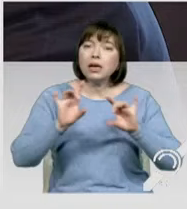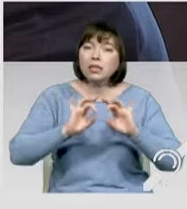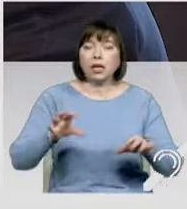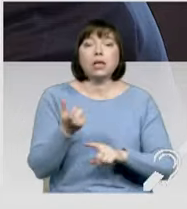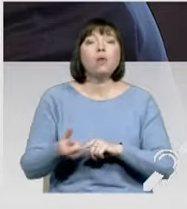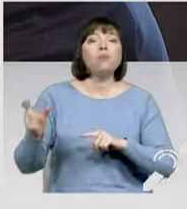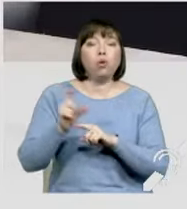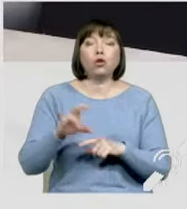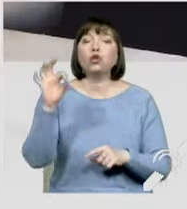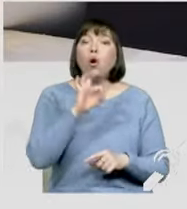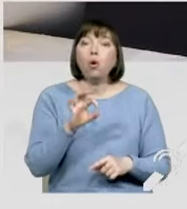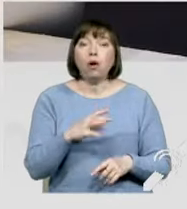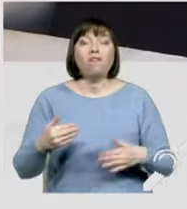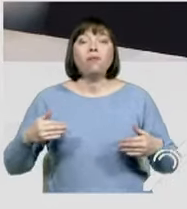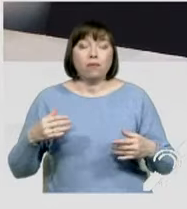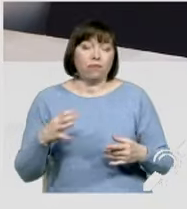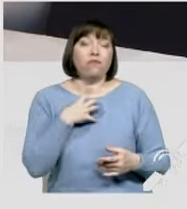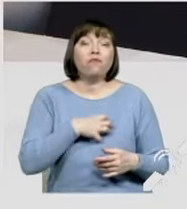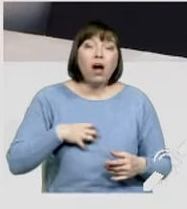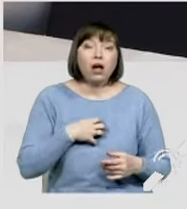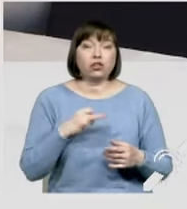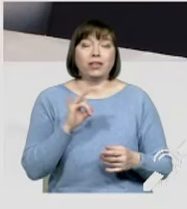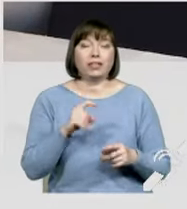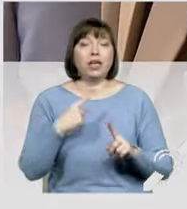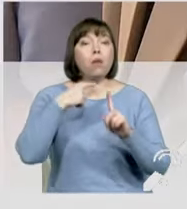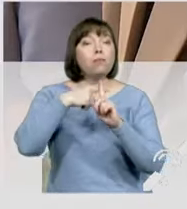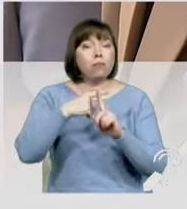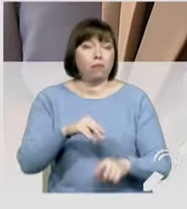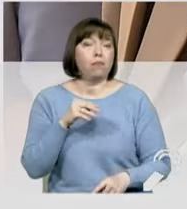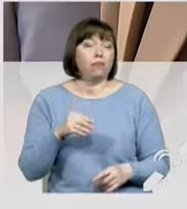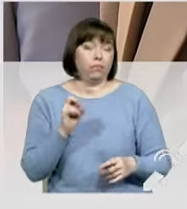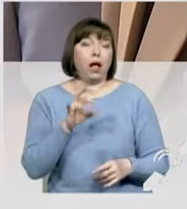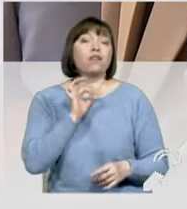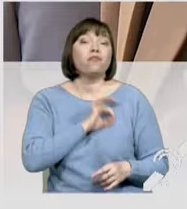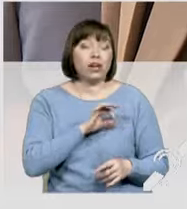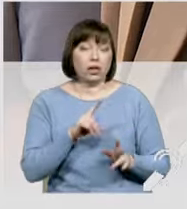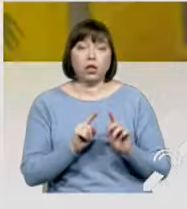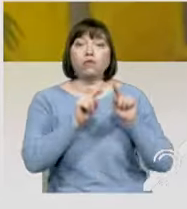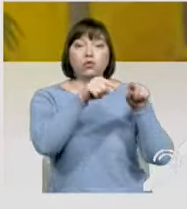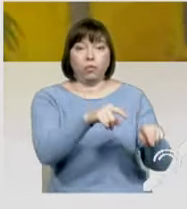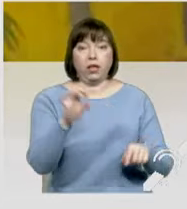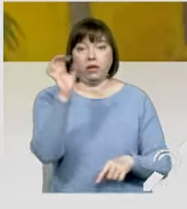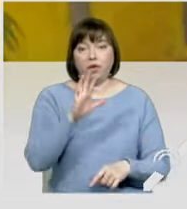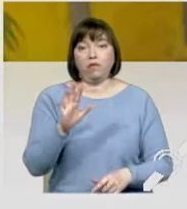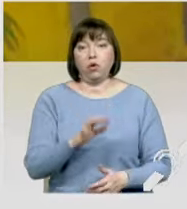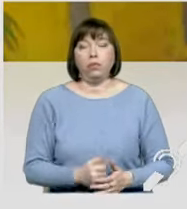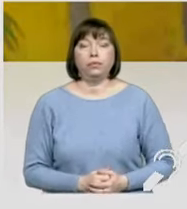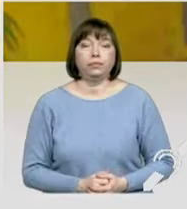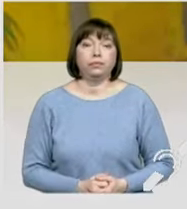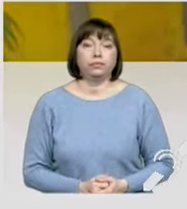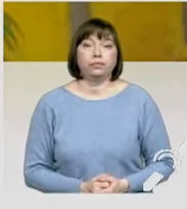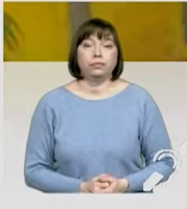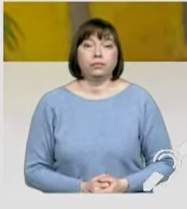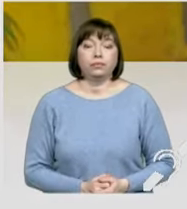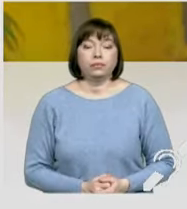mult cetățenilor despre importanța și beneficiile aderării statului la spațiul comunitar. You have to convince